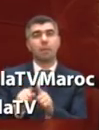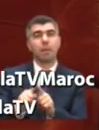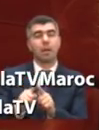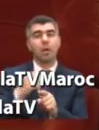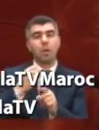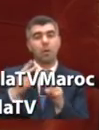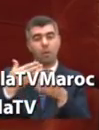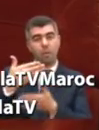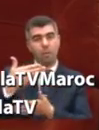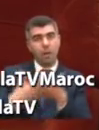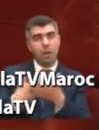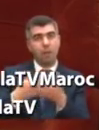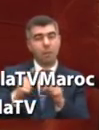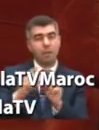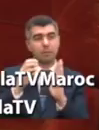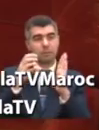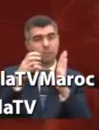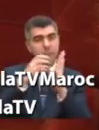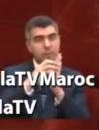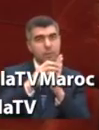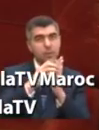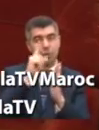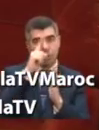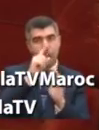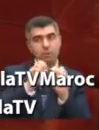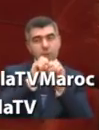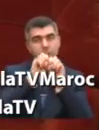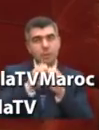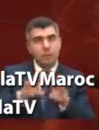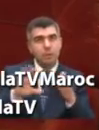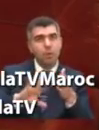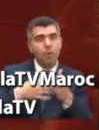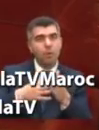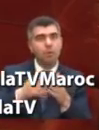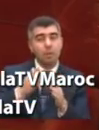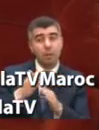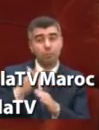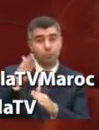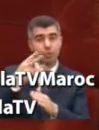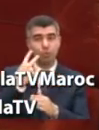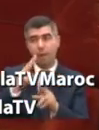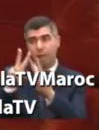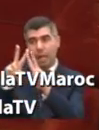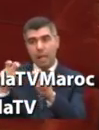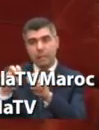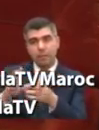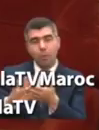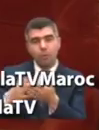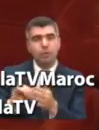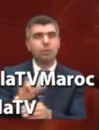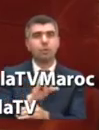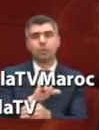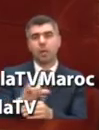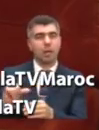بالفواتير أو فيما يسمى الآن بالعدادات الذكية وغنعموها باش ما نبقاو نديرو أديستونس، ما يمشيش كاع اللي كيدير الحساب باش ما نوضعوش في هذا الخطأ